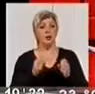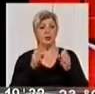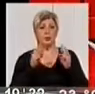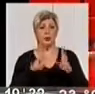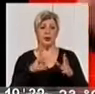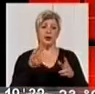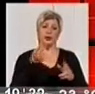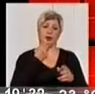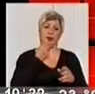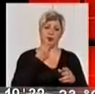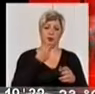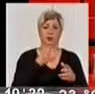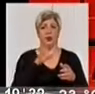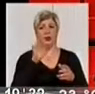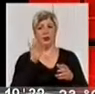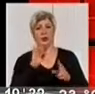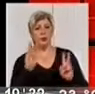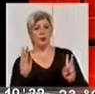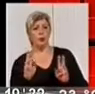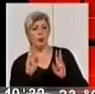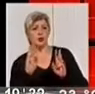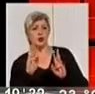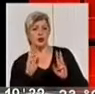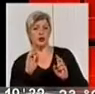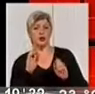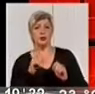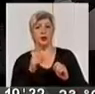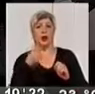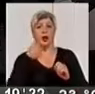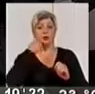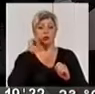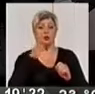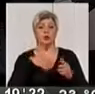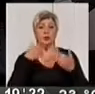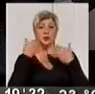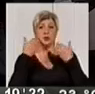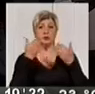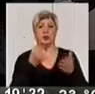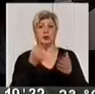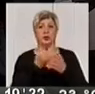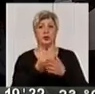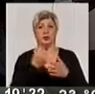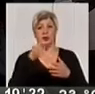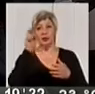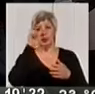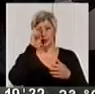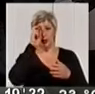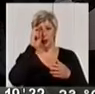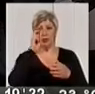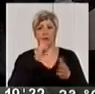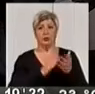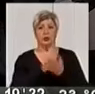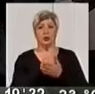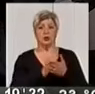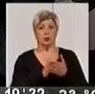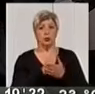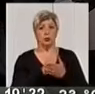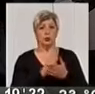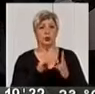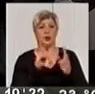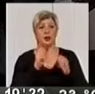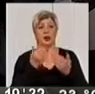аспектів. Ну, давайте для початку послухаємо. От ми звернулись вчора до нашої Державної служби з надзвичайних ситуацій за коментарем, як вони,